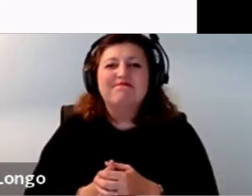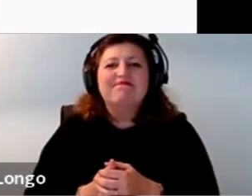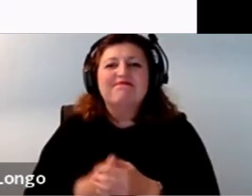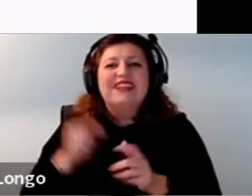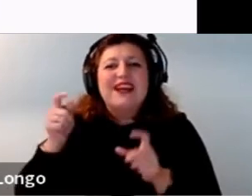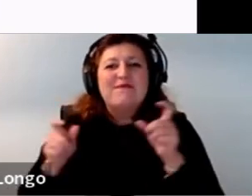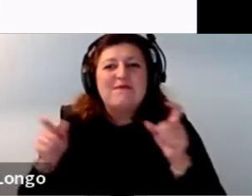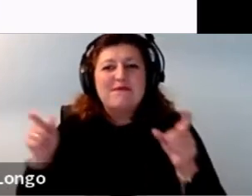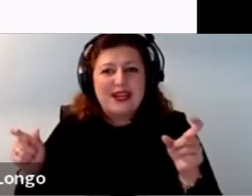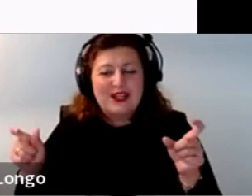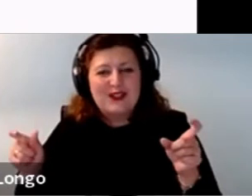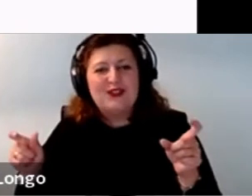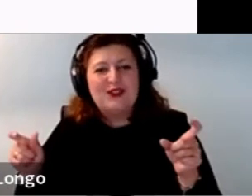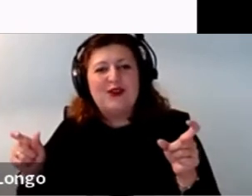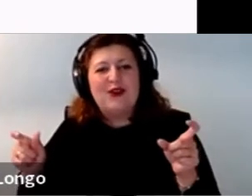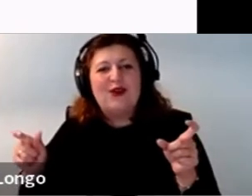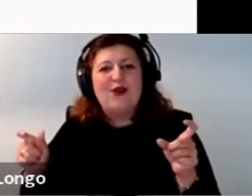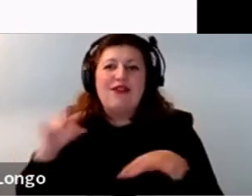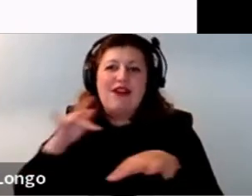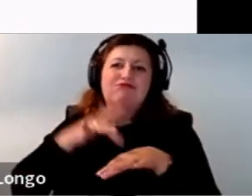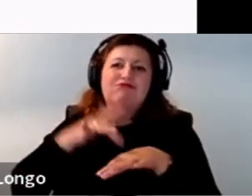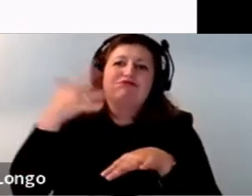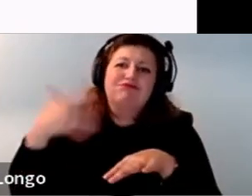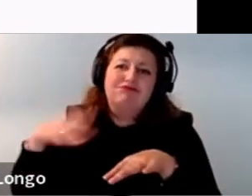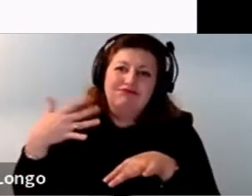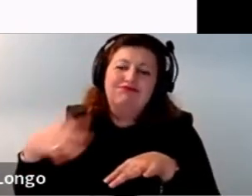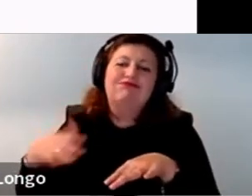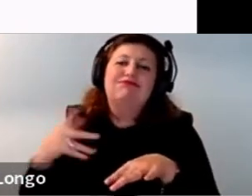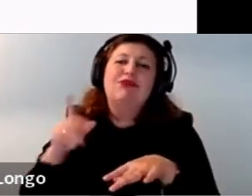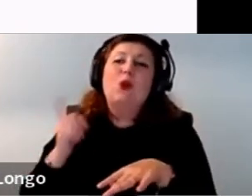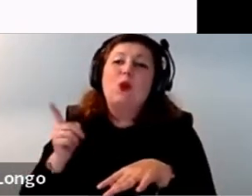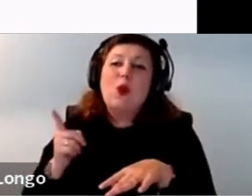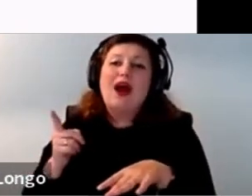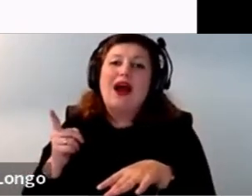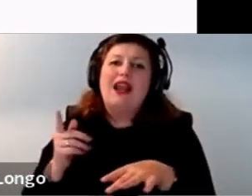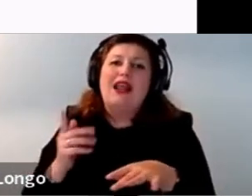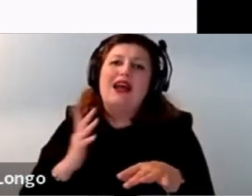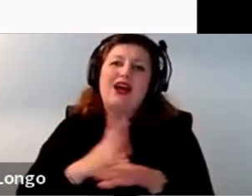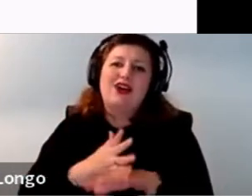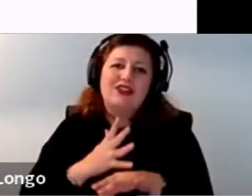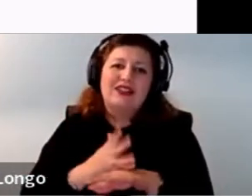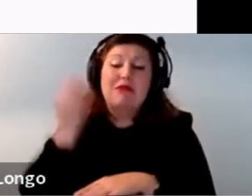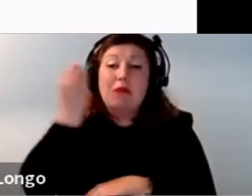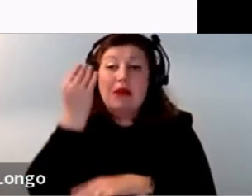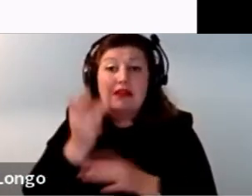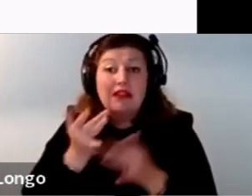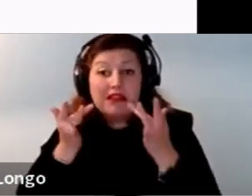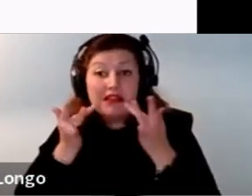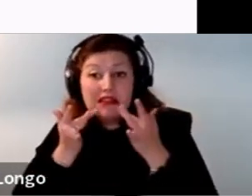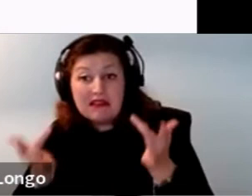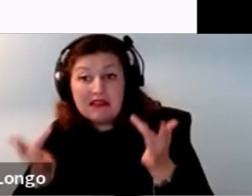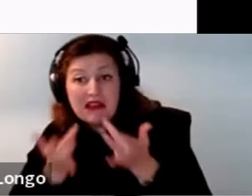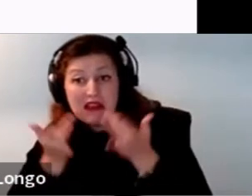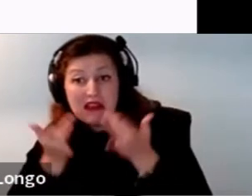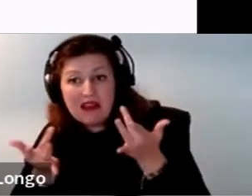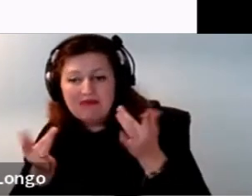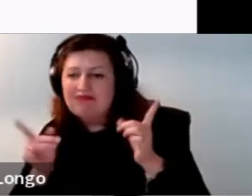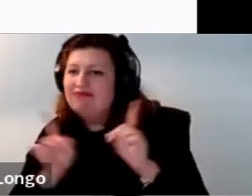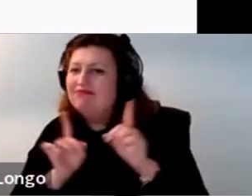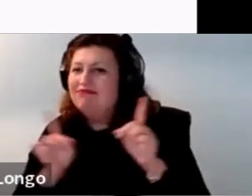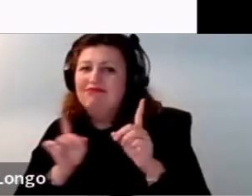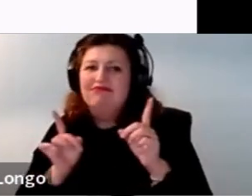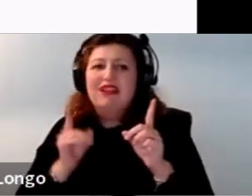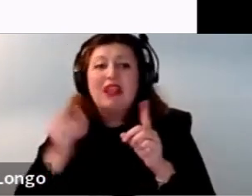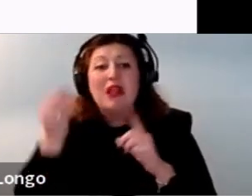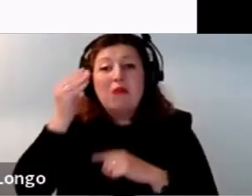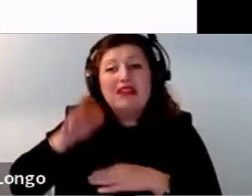Le persone che abbiamo toccato con questo tipo di interventi, che sembra molto semplice, perché è solo una rampa con